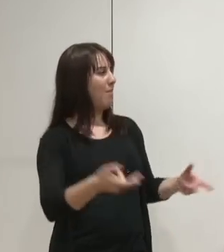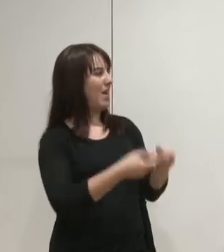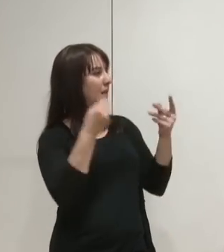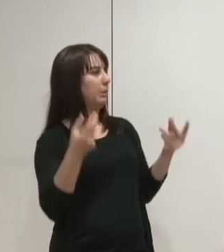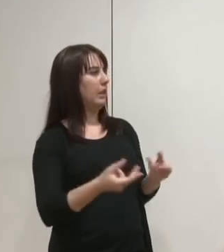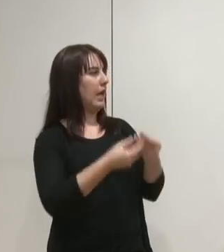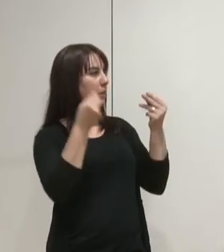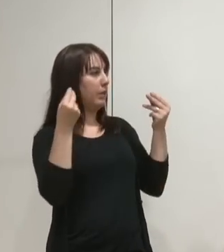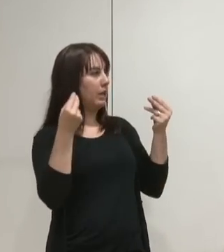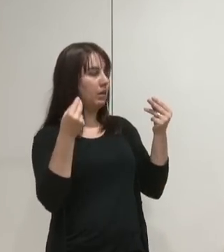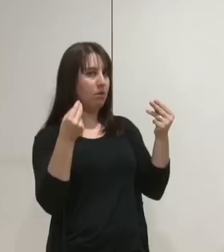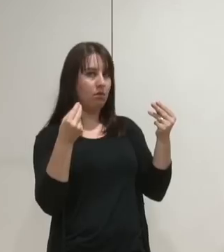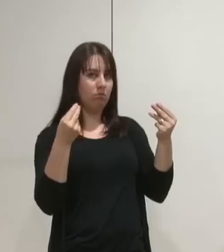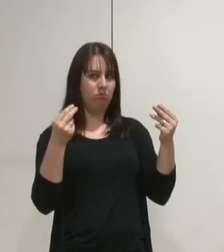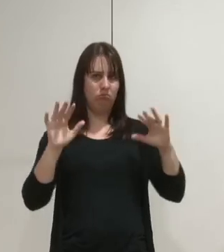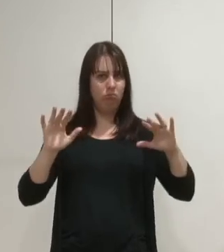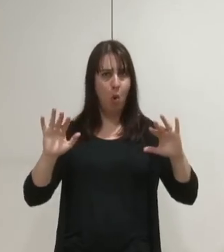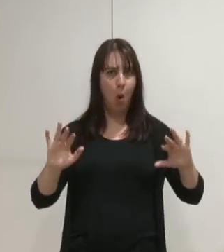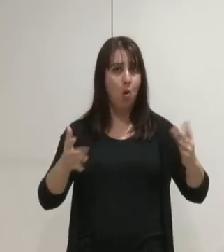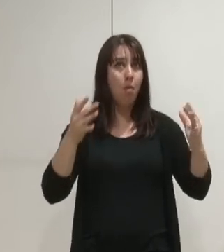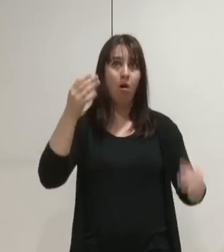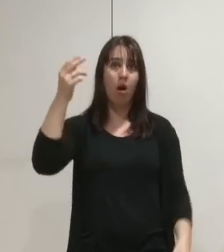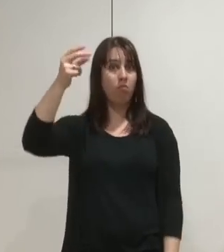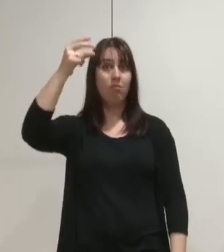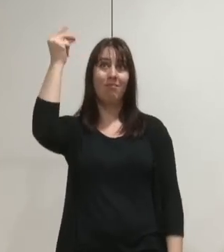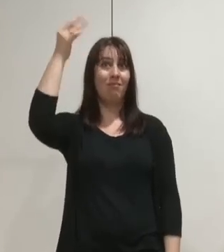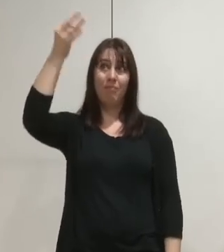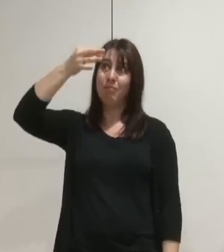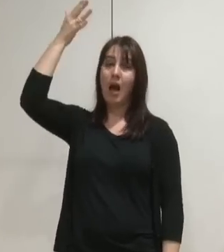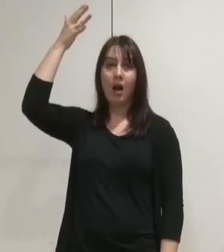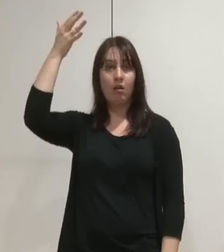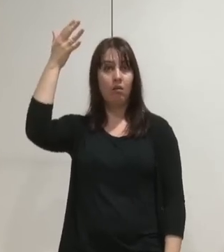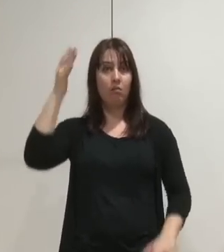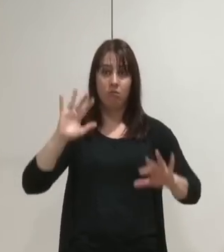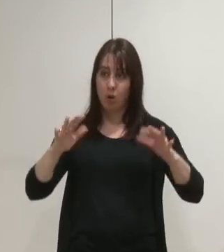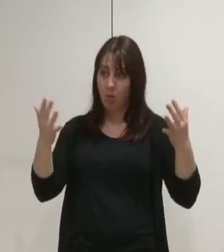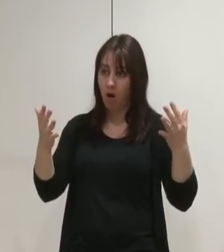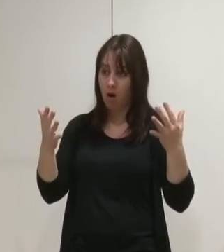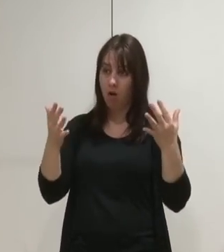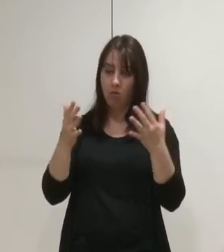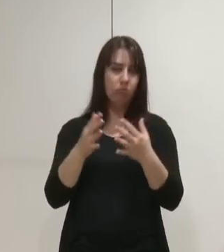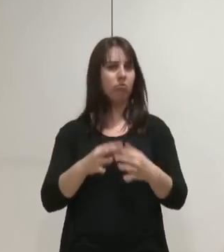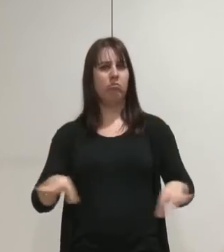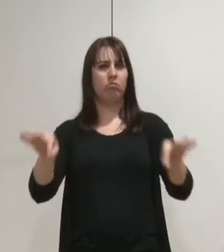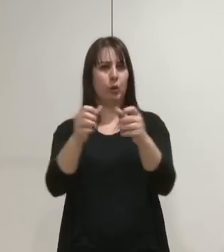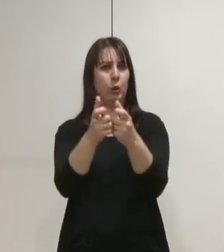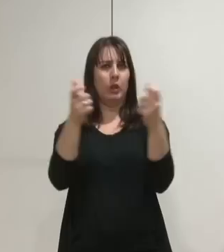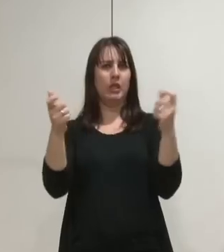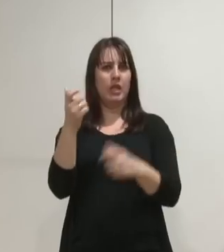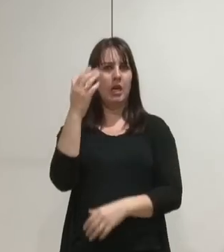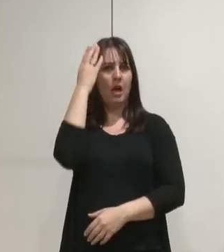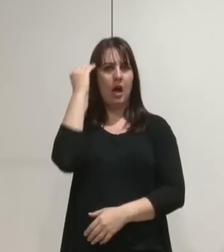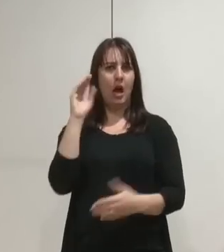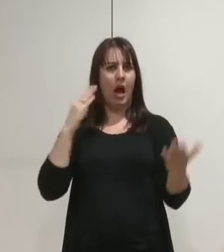n'explique comment par quelle opération du Saint-Esprit la société alpexo deviendrait demain